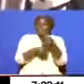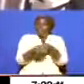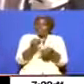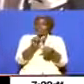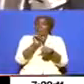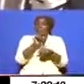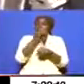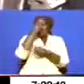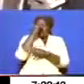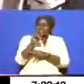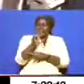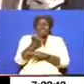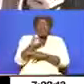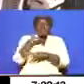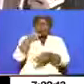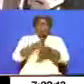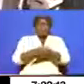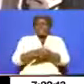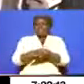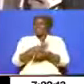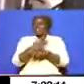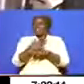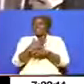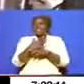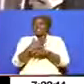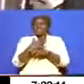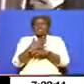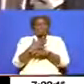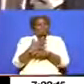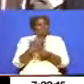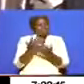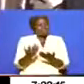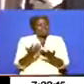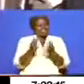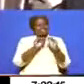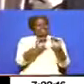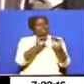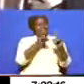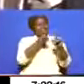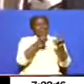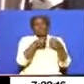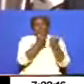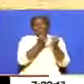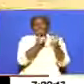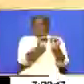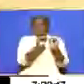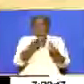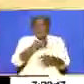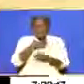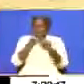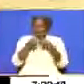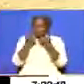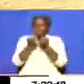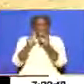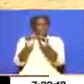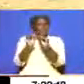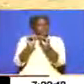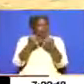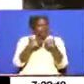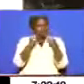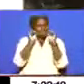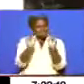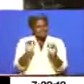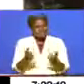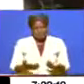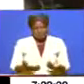hajapata funzo kutoka kwa society. Unajua tumekosa funzo kwa hii society yetu. Chifu wa eneo hilo alisema